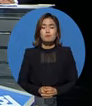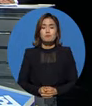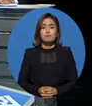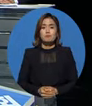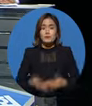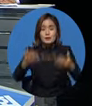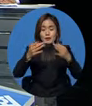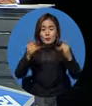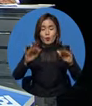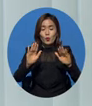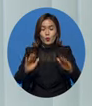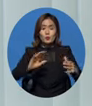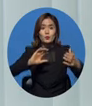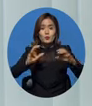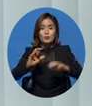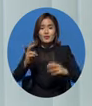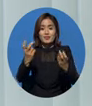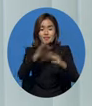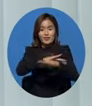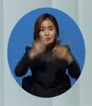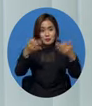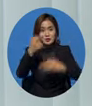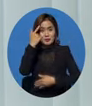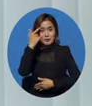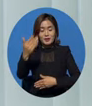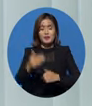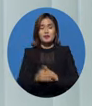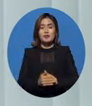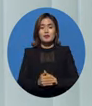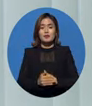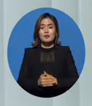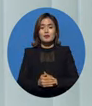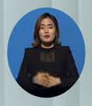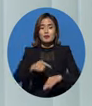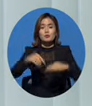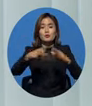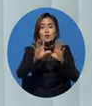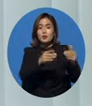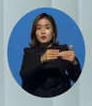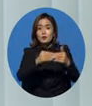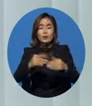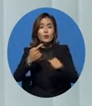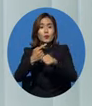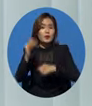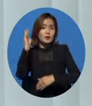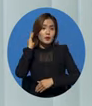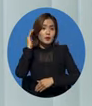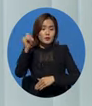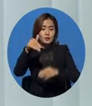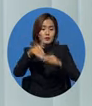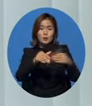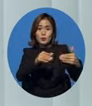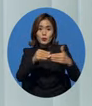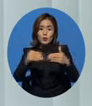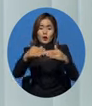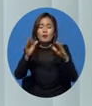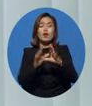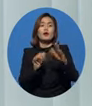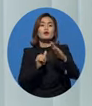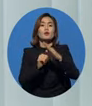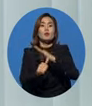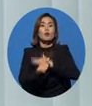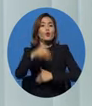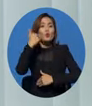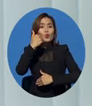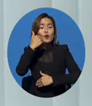시청자 여러분 오늘 토론의 어떻게 보셨습니까 집권 여당을 이끌고 낸 10 대선을 주의해야 더불어 민주당 당 대표의